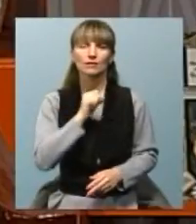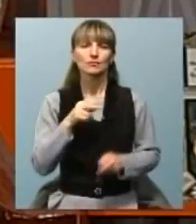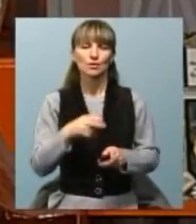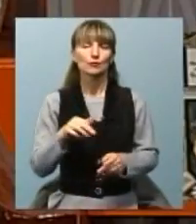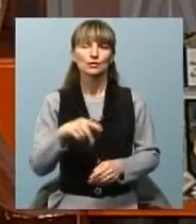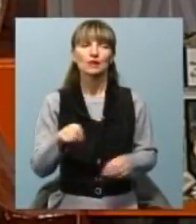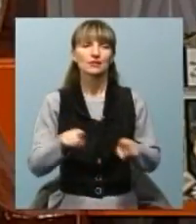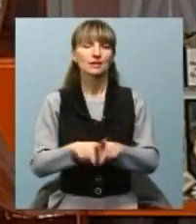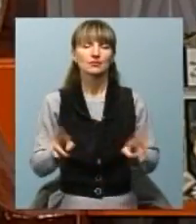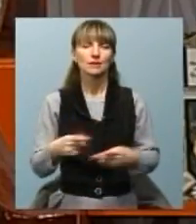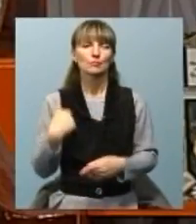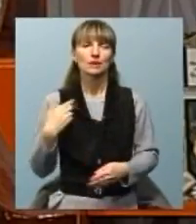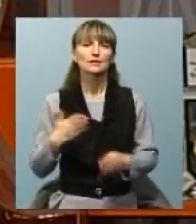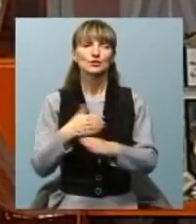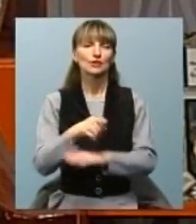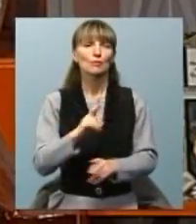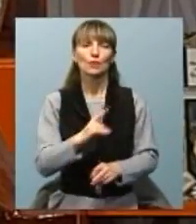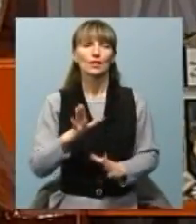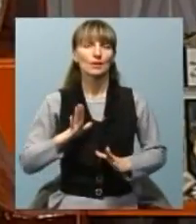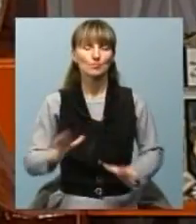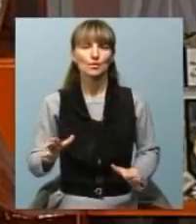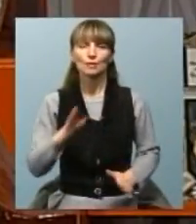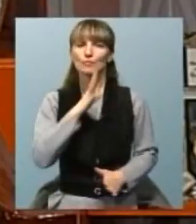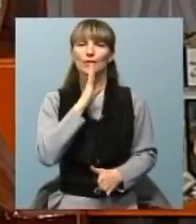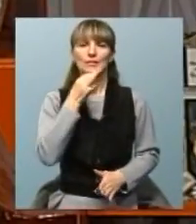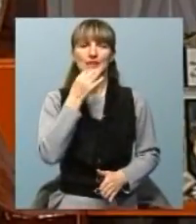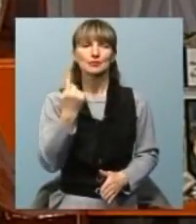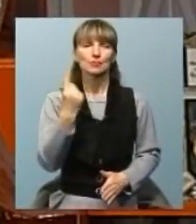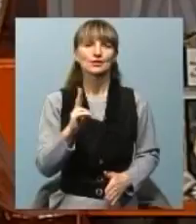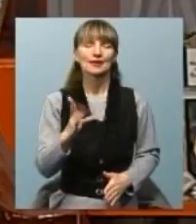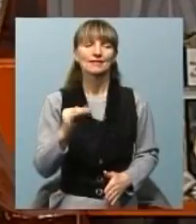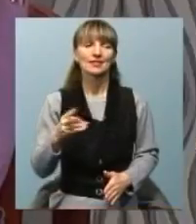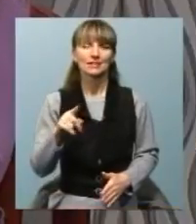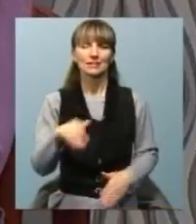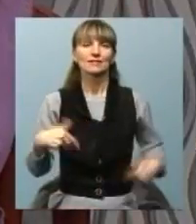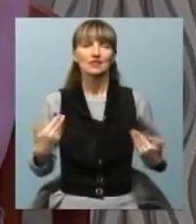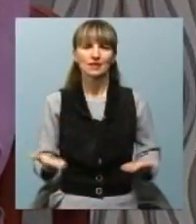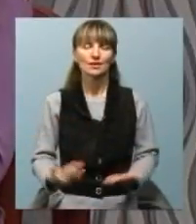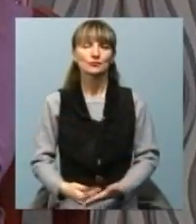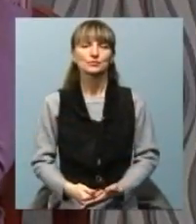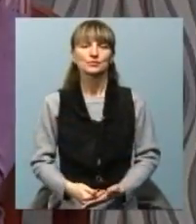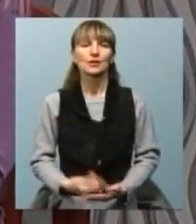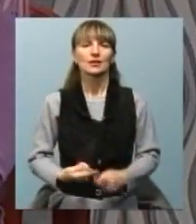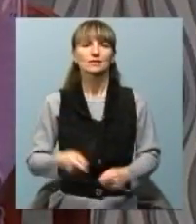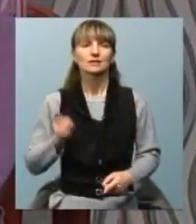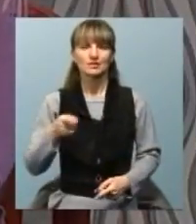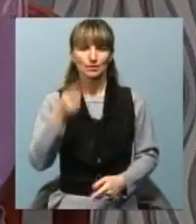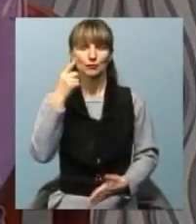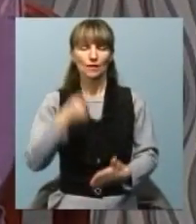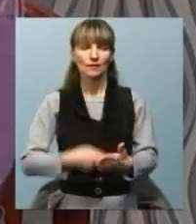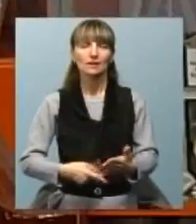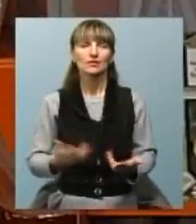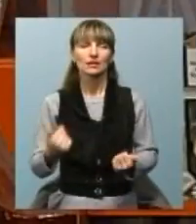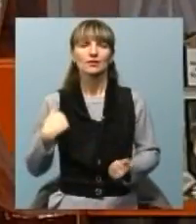що так не треба. Ми зайшли, а там нікого не було. Мама мені сказала, з 1 квітня тебе вітаю. Дуже цікаво. І ти оце дійсно повірив?